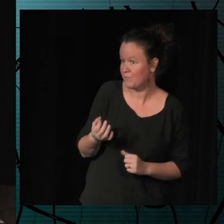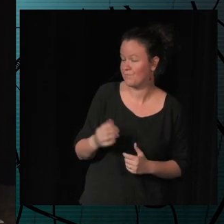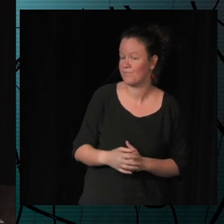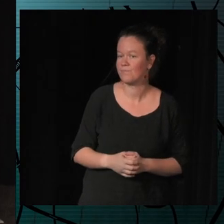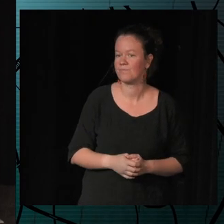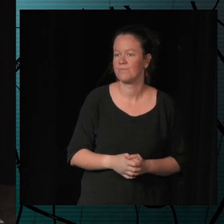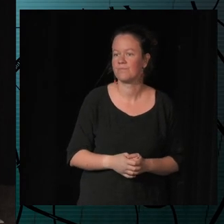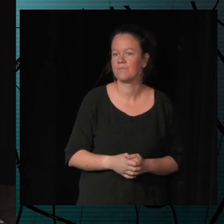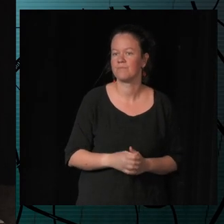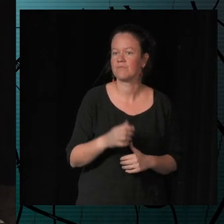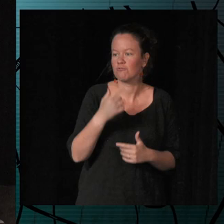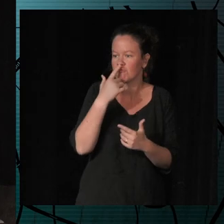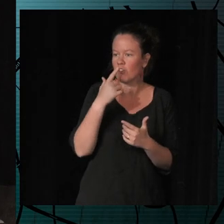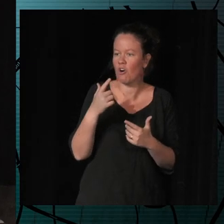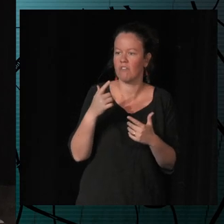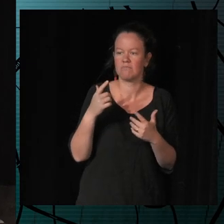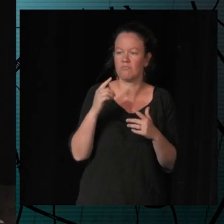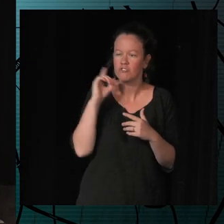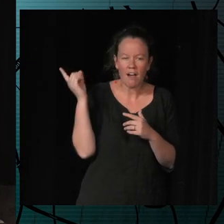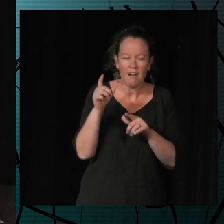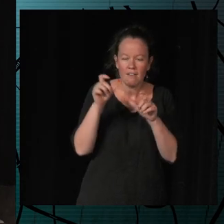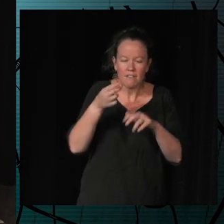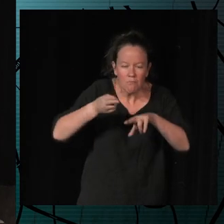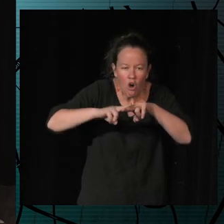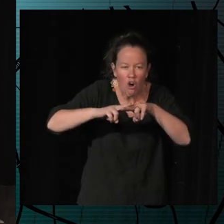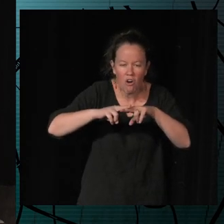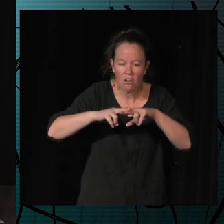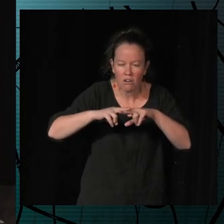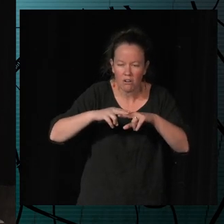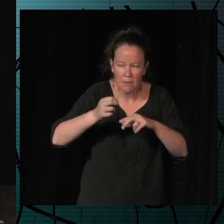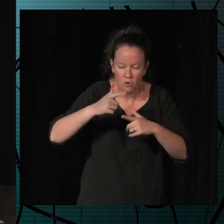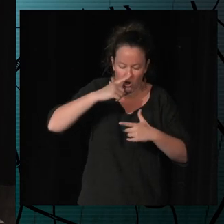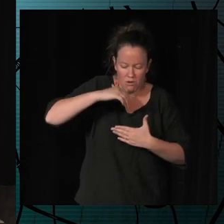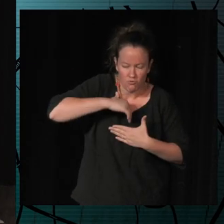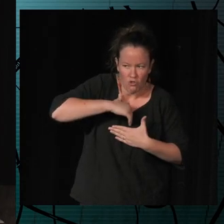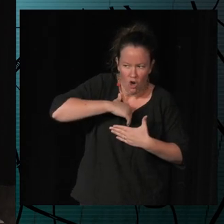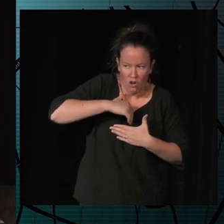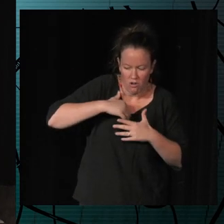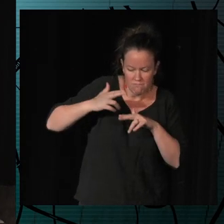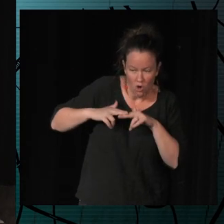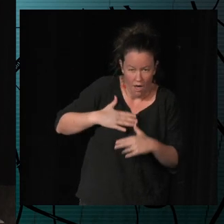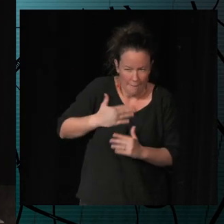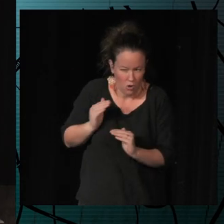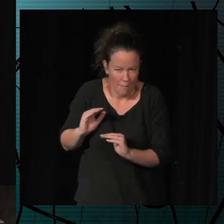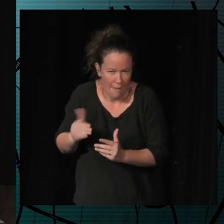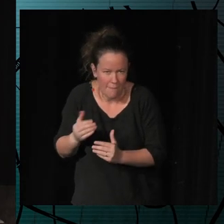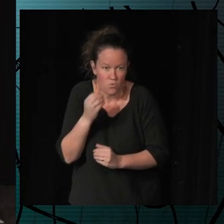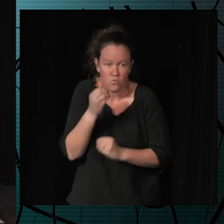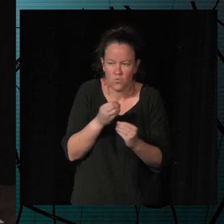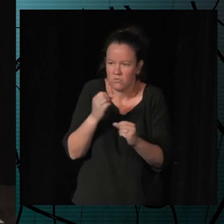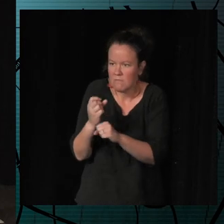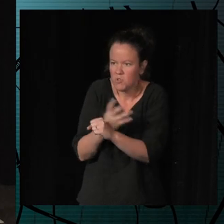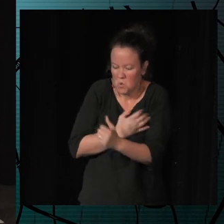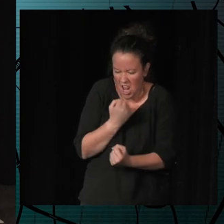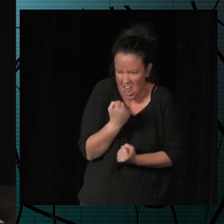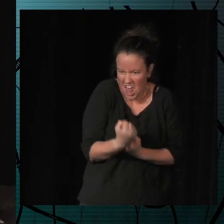générale je pense qu'il y a une fascination aussi pour le morbide il y a souvent quelque chose de de catartique quand on quand on analyse un petit peu enfin moi